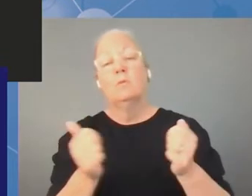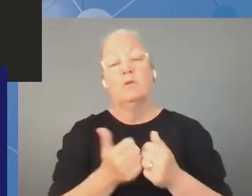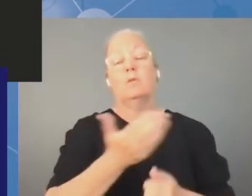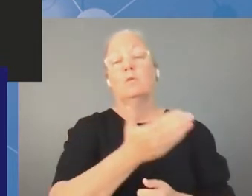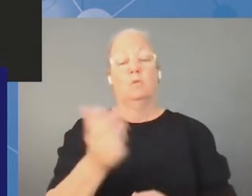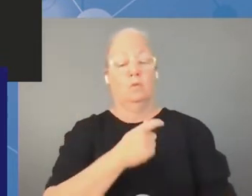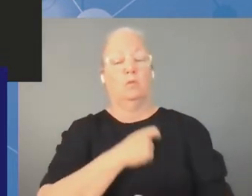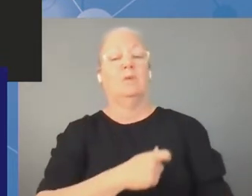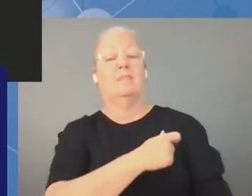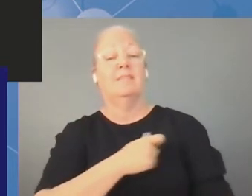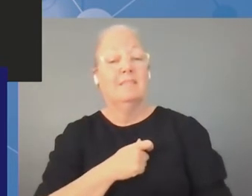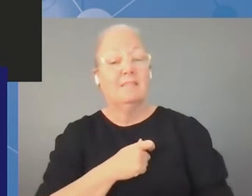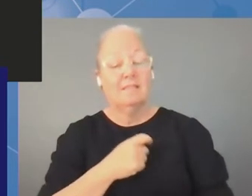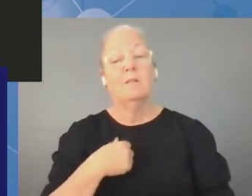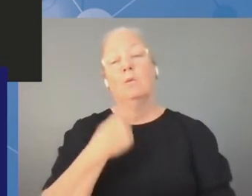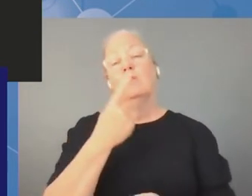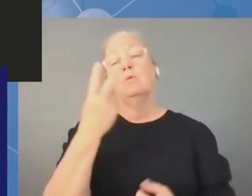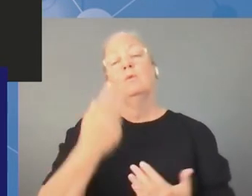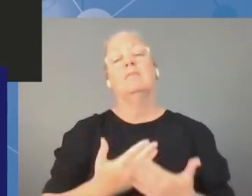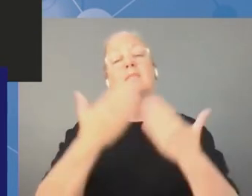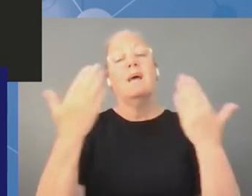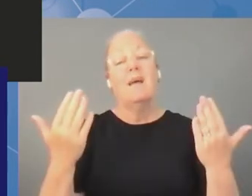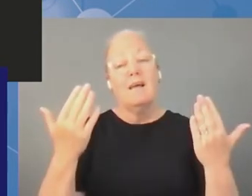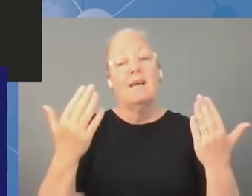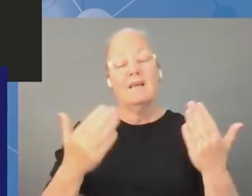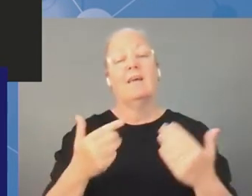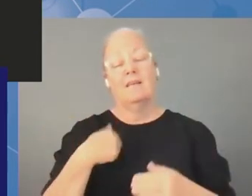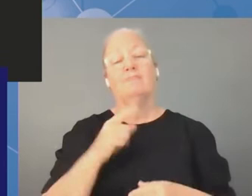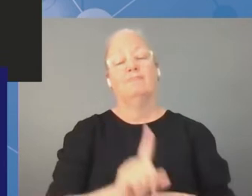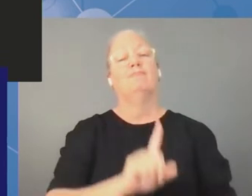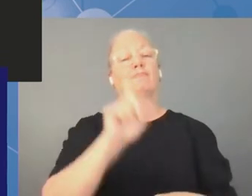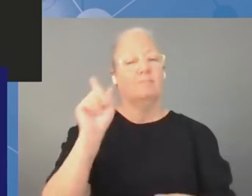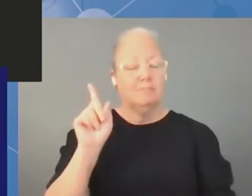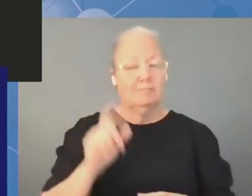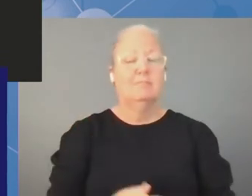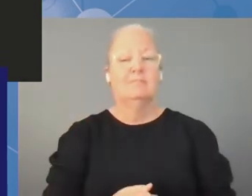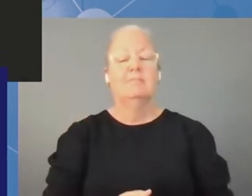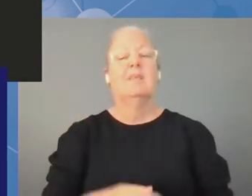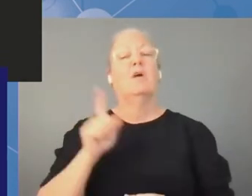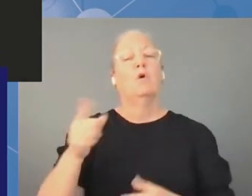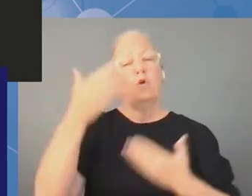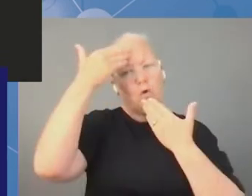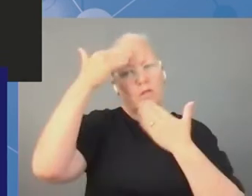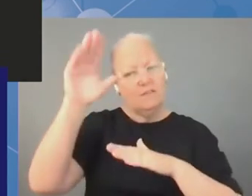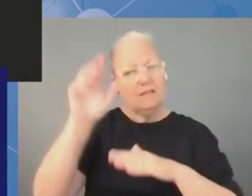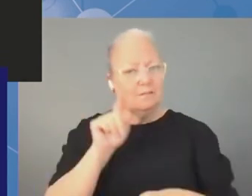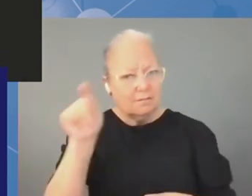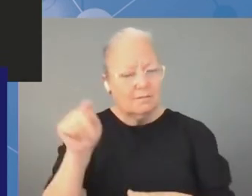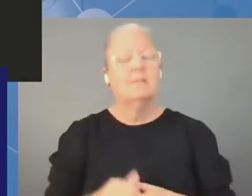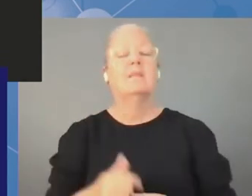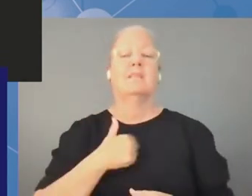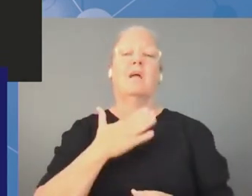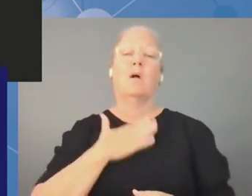هذه المرة أتصل معكم من سويسرا. عدت إلى سويسرا بعد